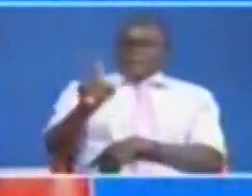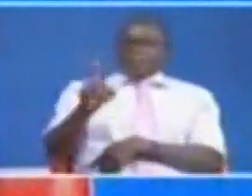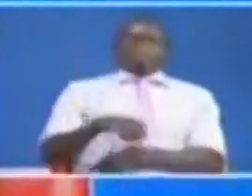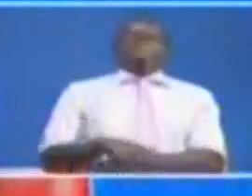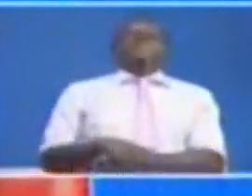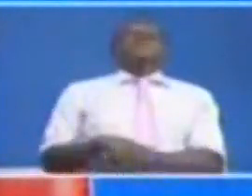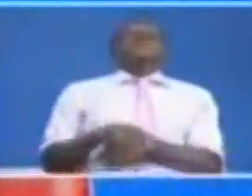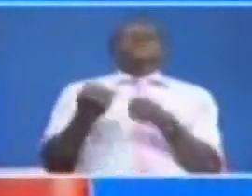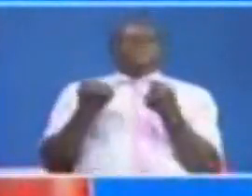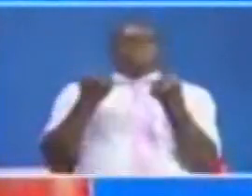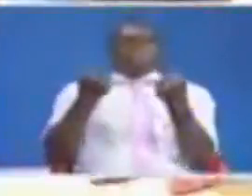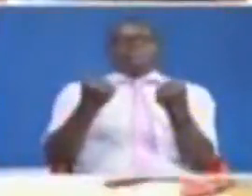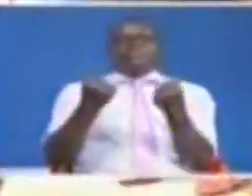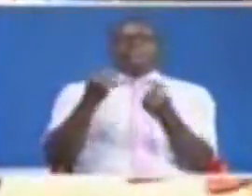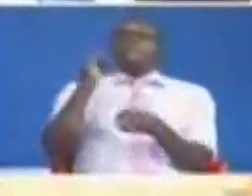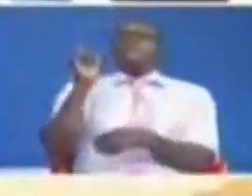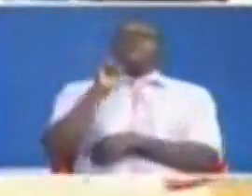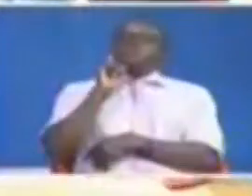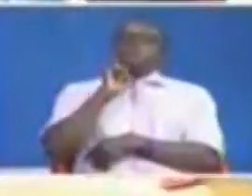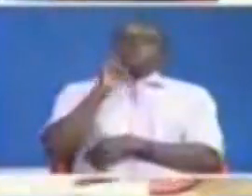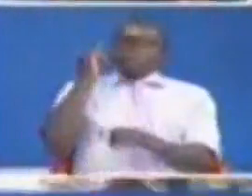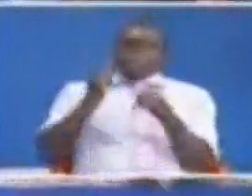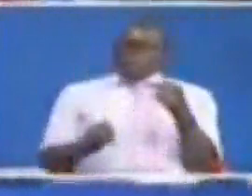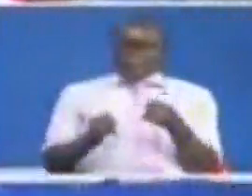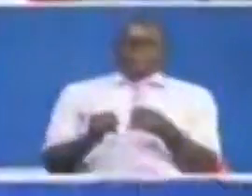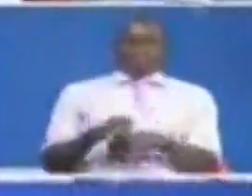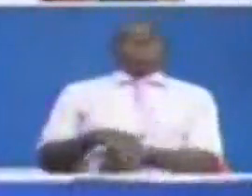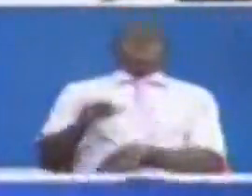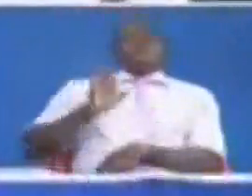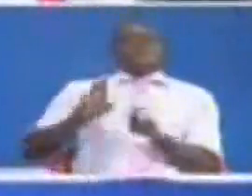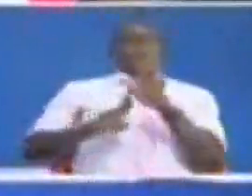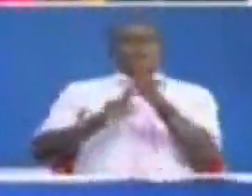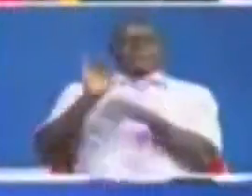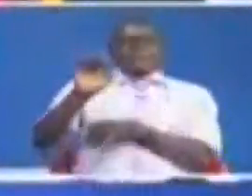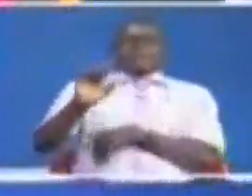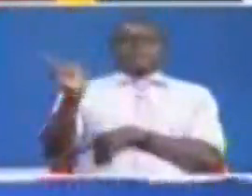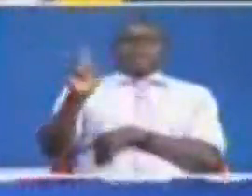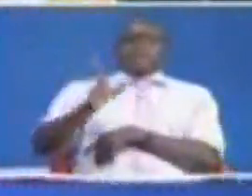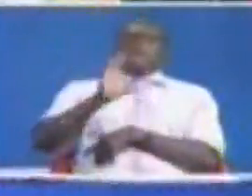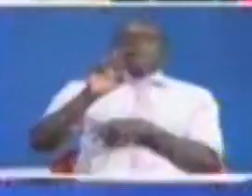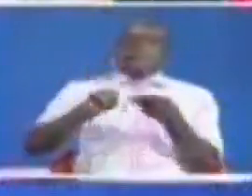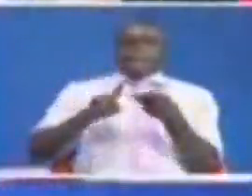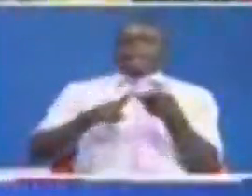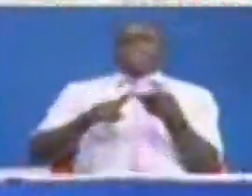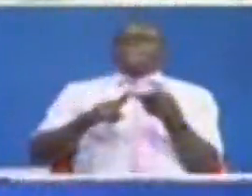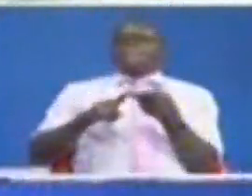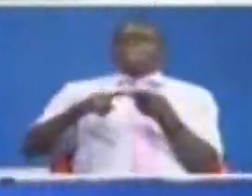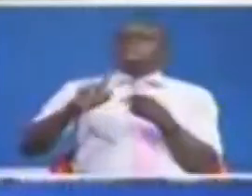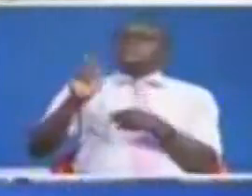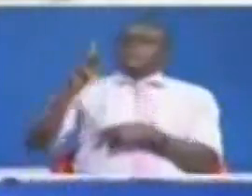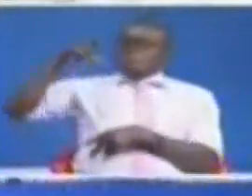huu utahitimishwa hapo kesho Jumatatu. Esther Pasaris ameirai kampuni ya Nairobi Water pamoja na ile ya kusambaza